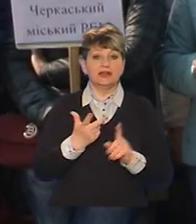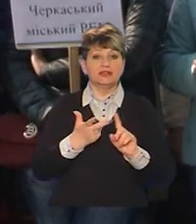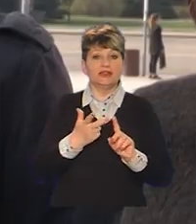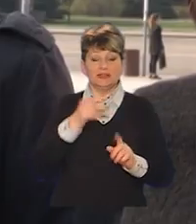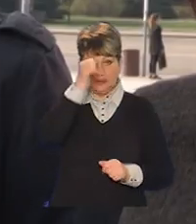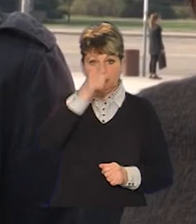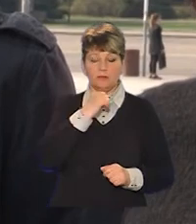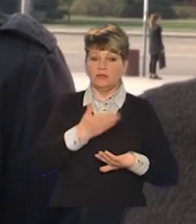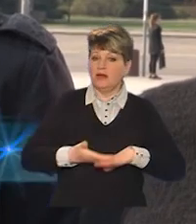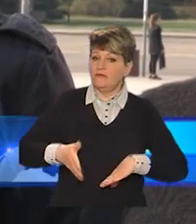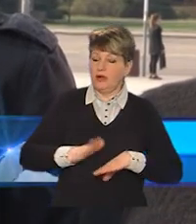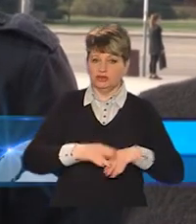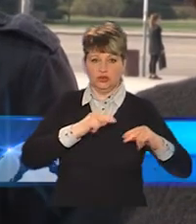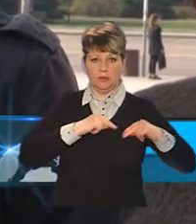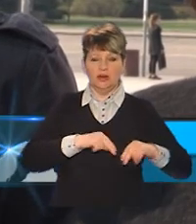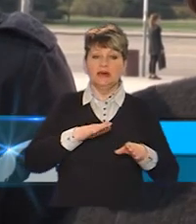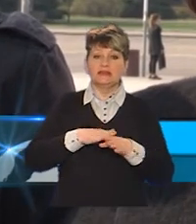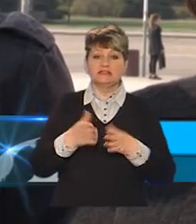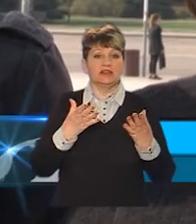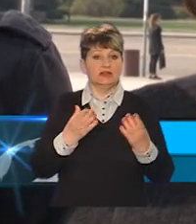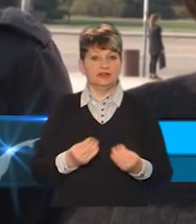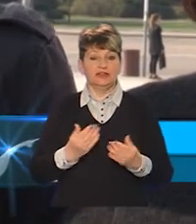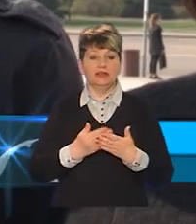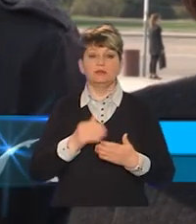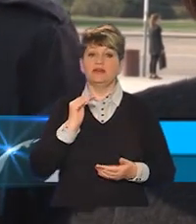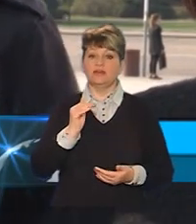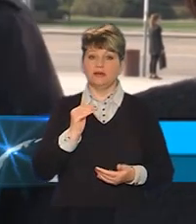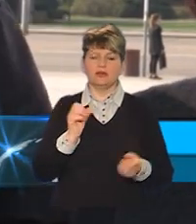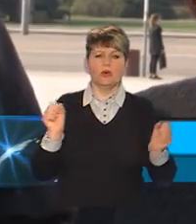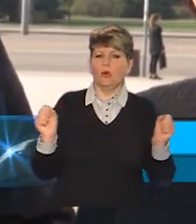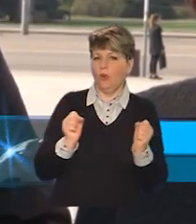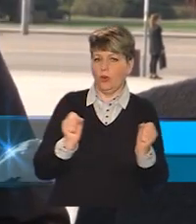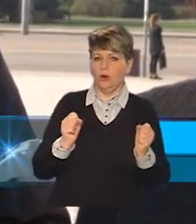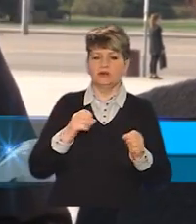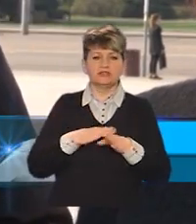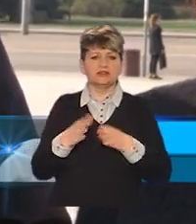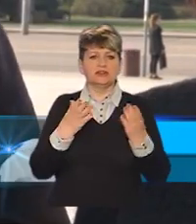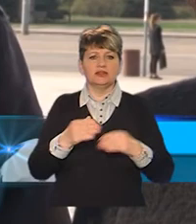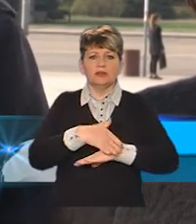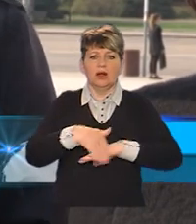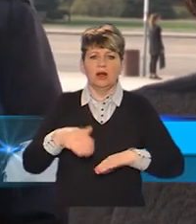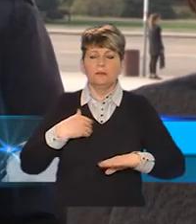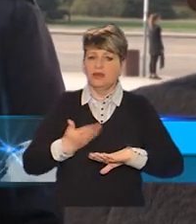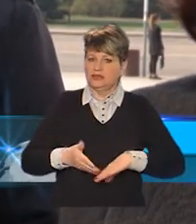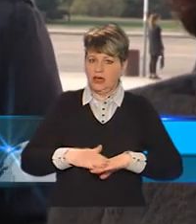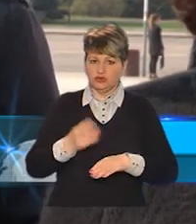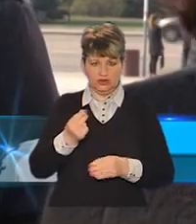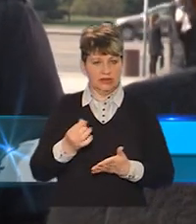місяць. Ми важко працюємо, можна сказати. Ми цілий день, от, наприклад, лютий той самий місяць, така холодна була, ми цілий день на вулиці.